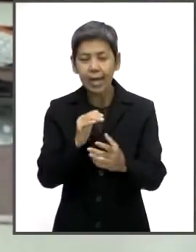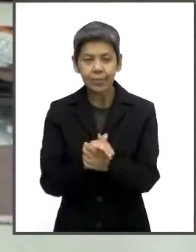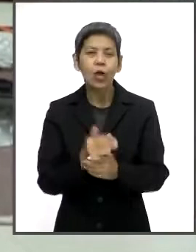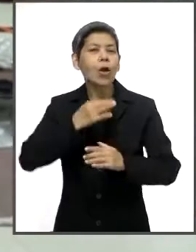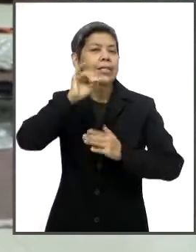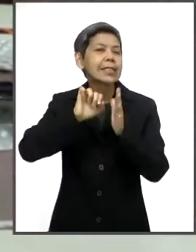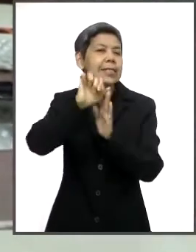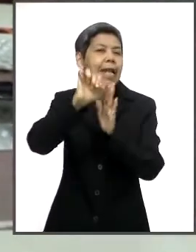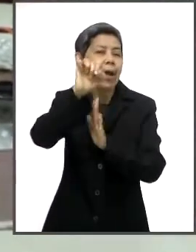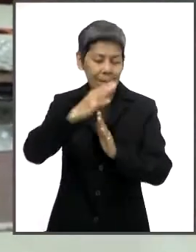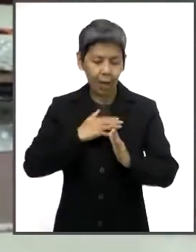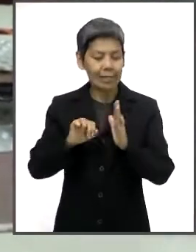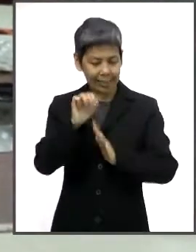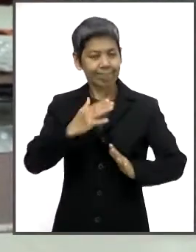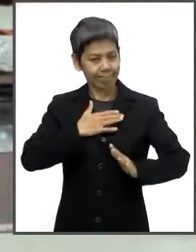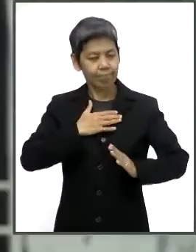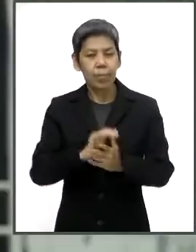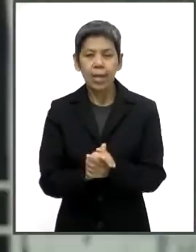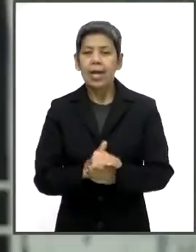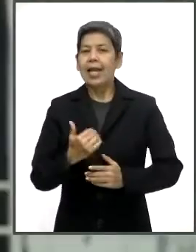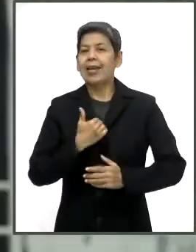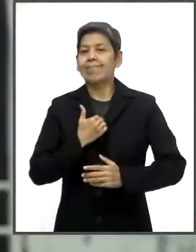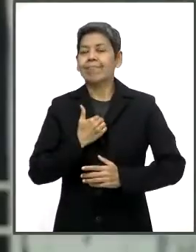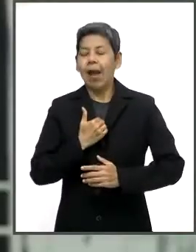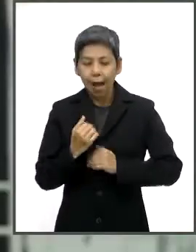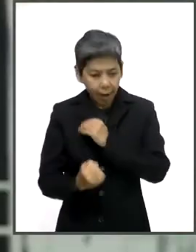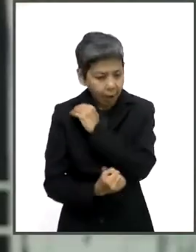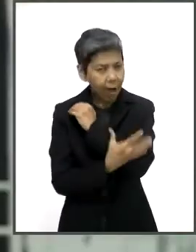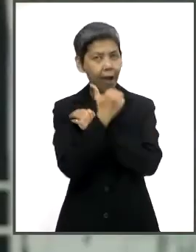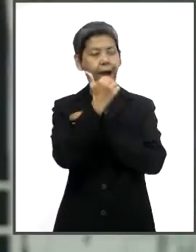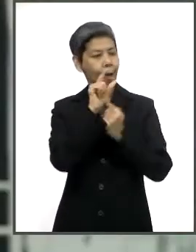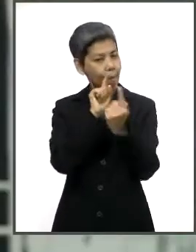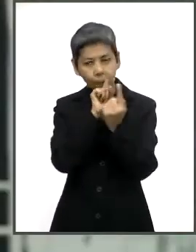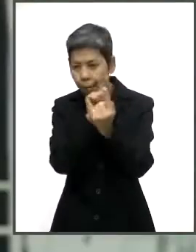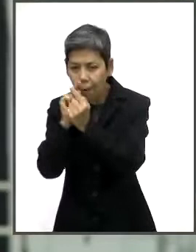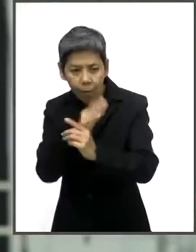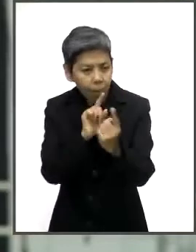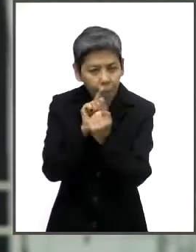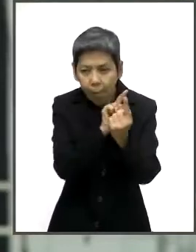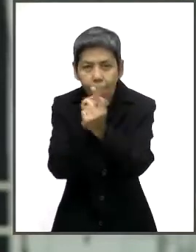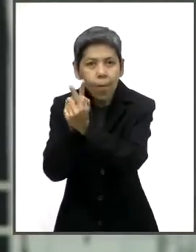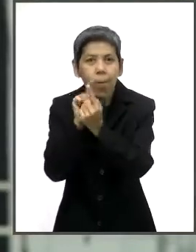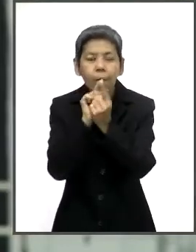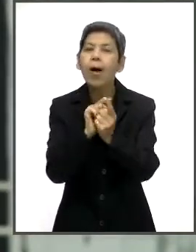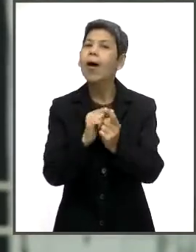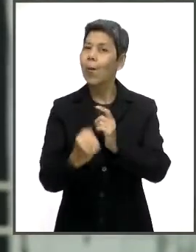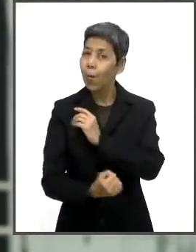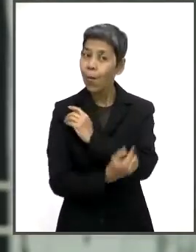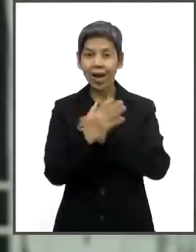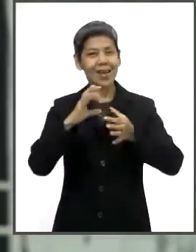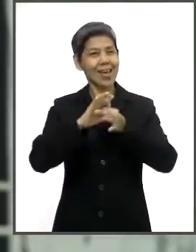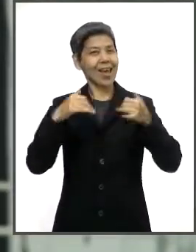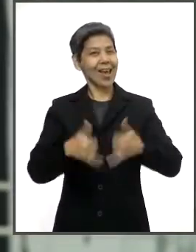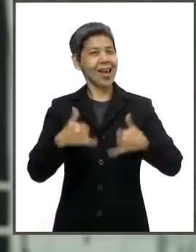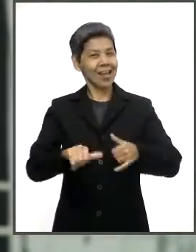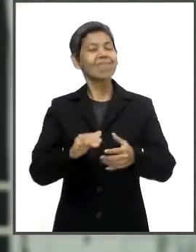หยาดฝนที่เชียงใหม่นะคะเป็นคนเชียงใหม่ก็ได้มีโอกาสเจอสังคมของเขาก็คือสังคมคนพิการและก็มีโอกาสได้เล่น